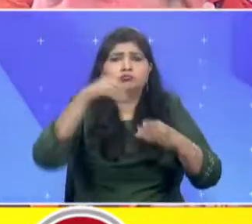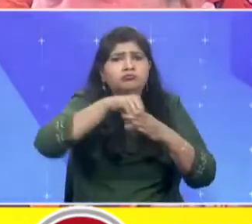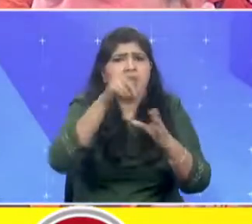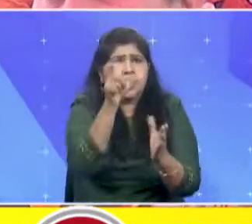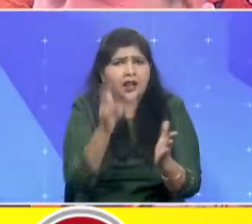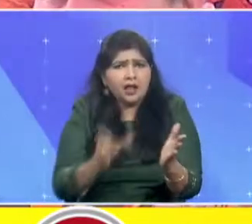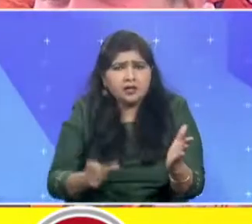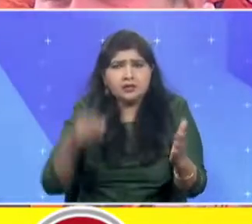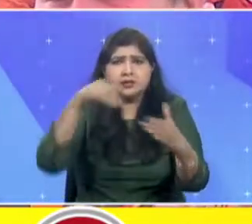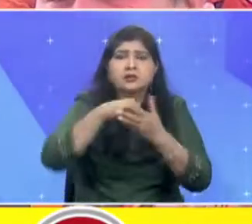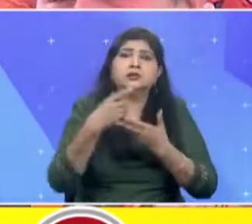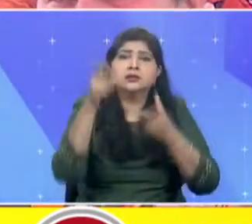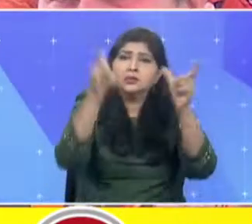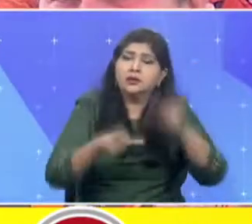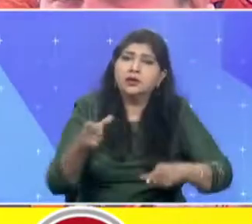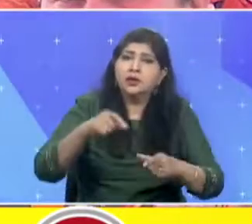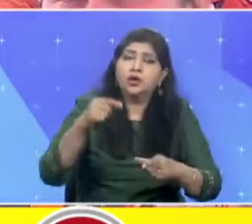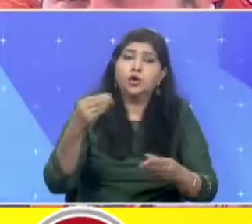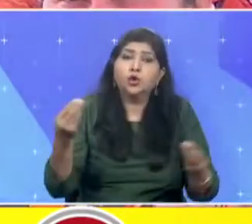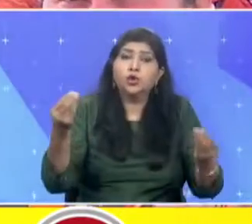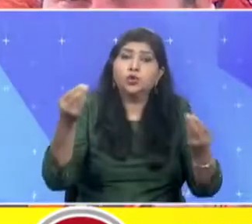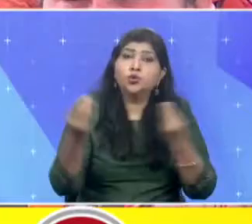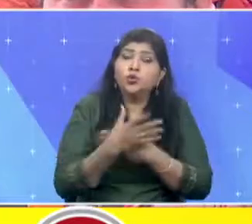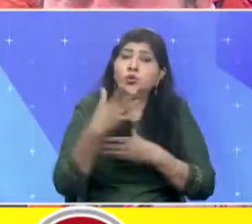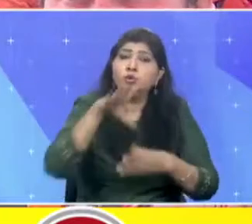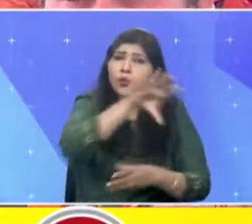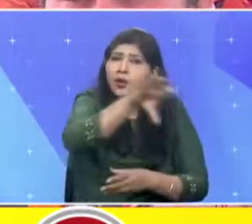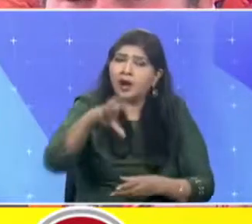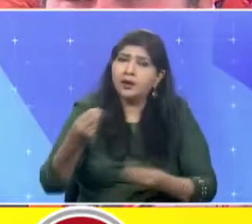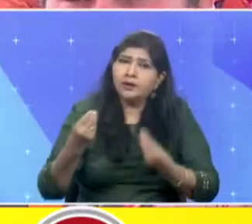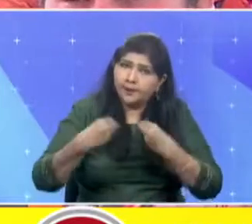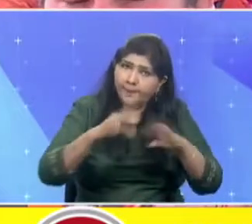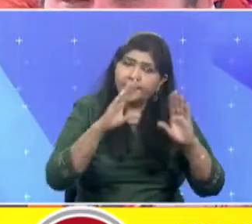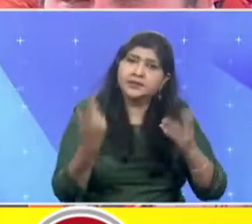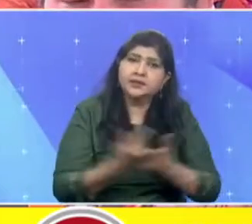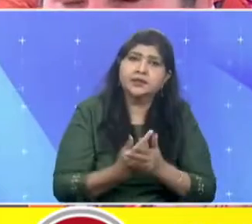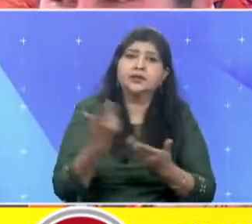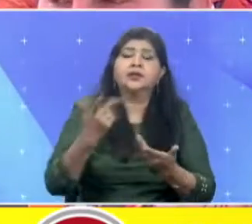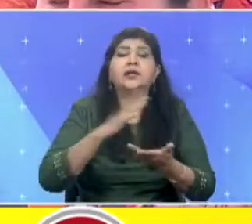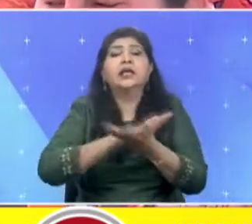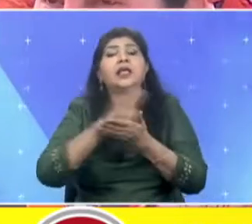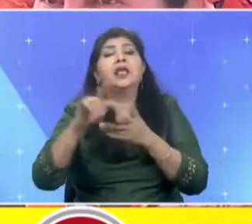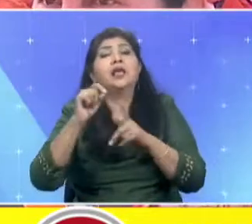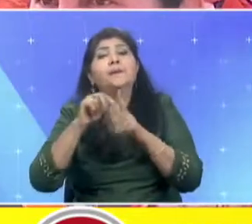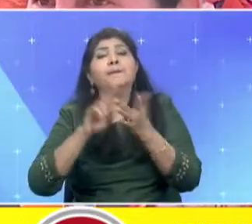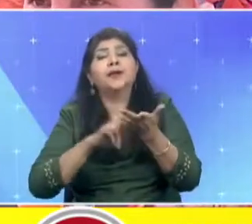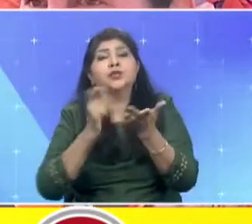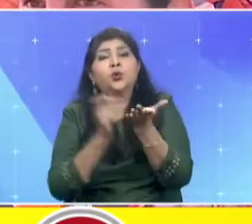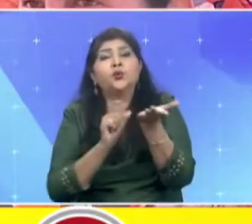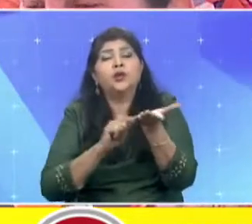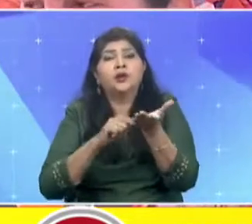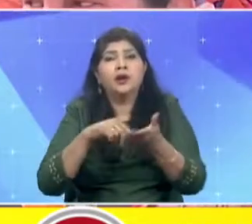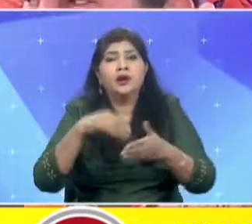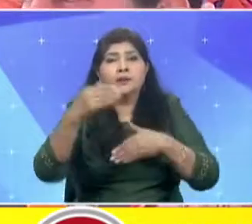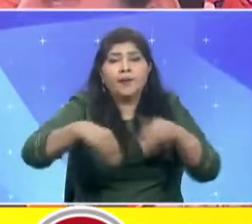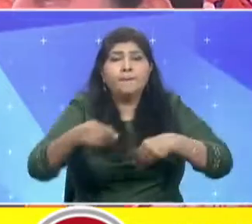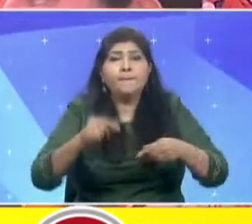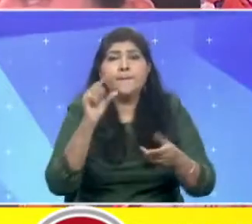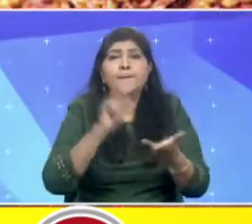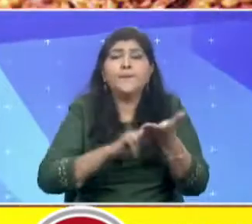प्रोडक्ट्स नए नए देशों को भेजे जा रहे हैं। जैसे हिमाचल, उत्तराखंड में पैदा हुए